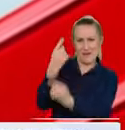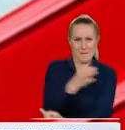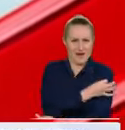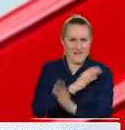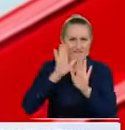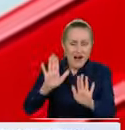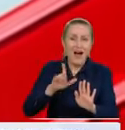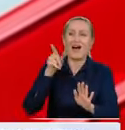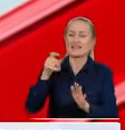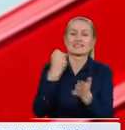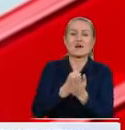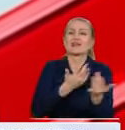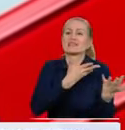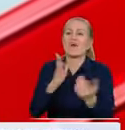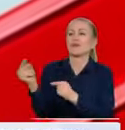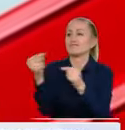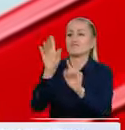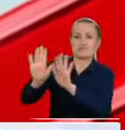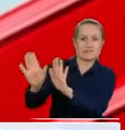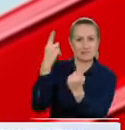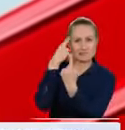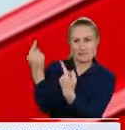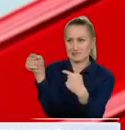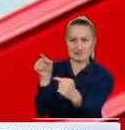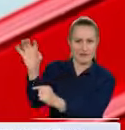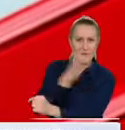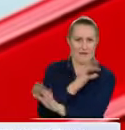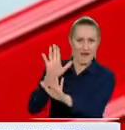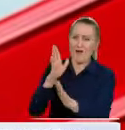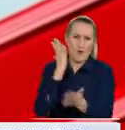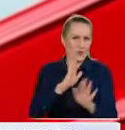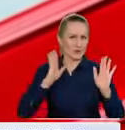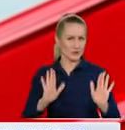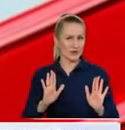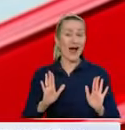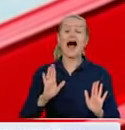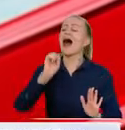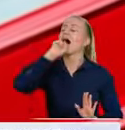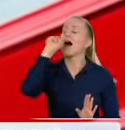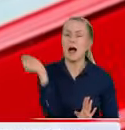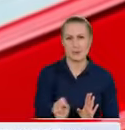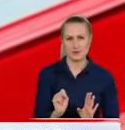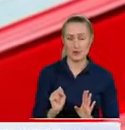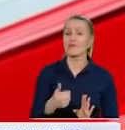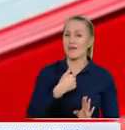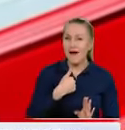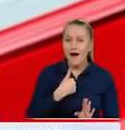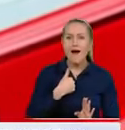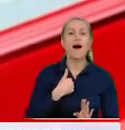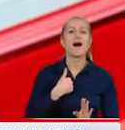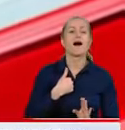sprawy, które powinny być załatwiane pomiędzy zainteresowanymi stronami i tyle. Natomiast absolutnie jestem za tym,